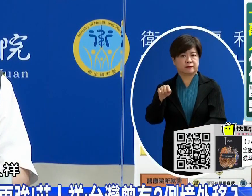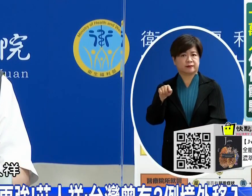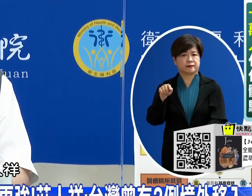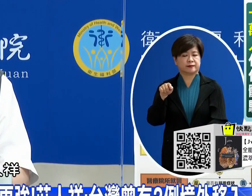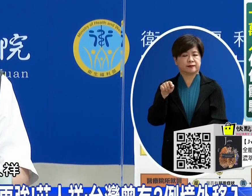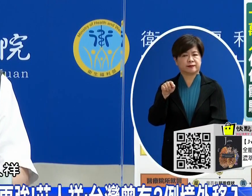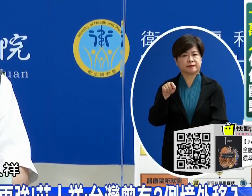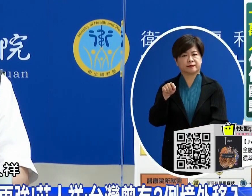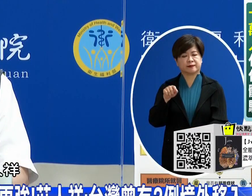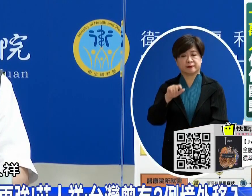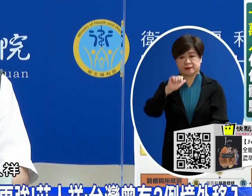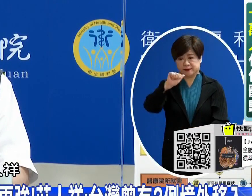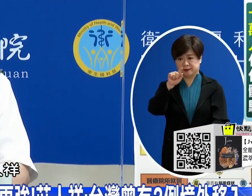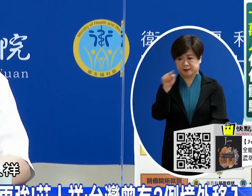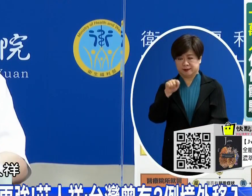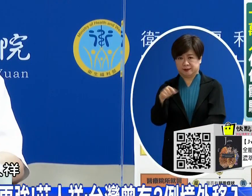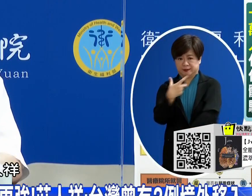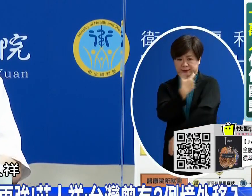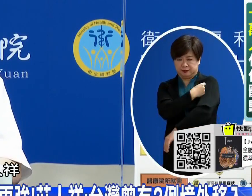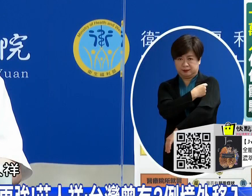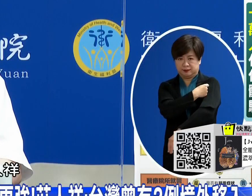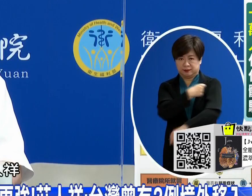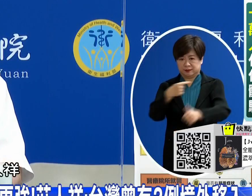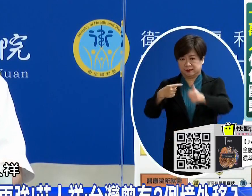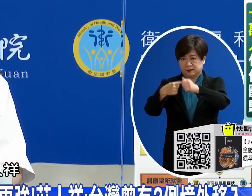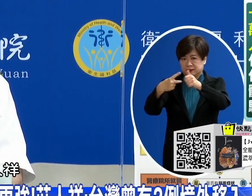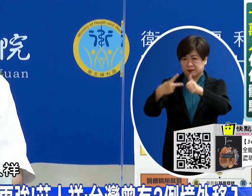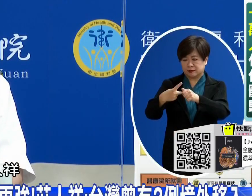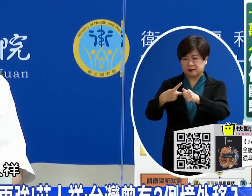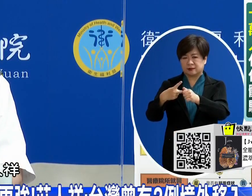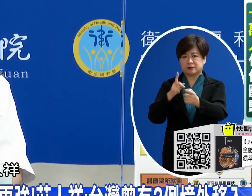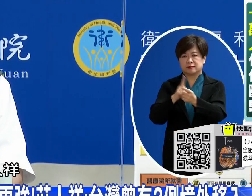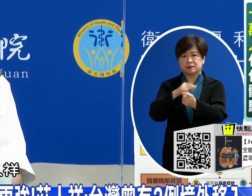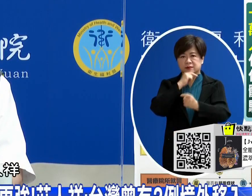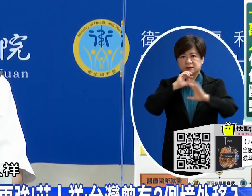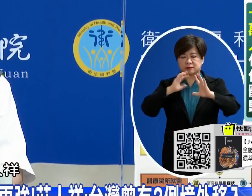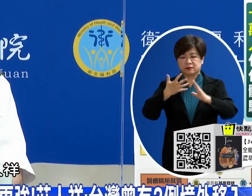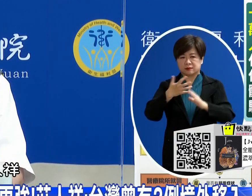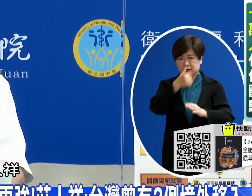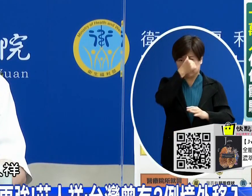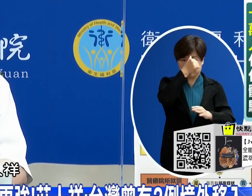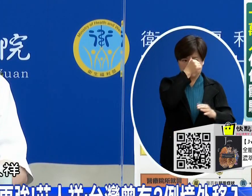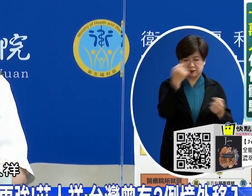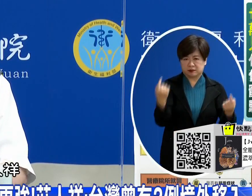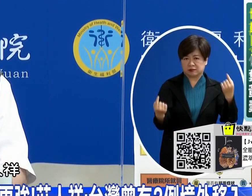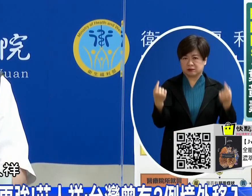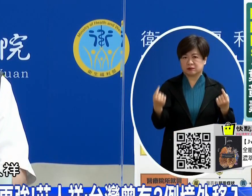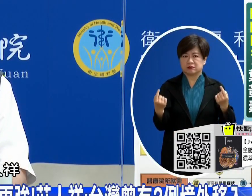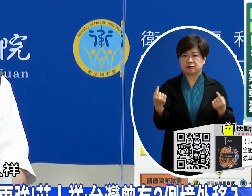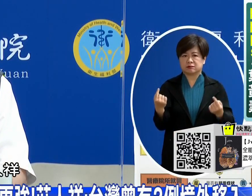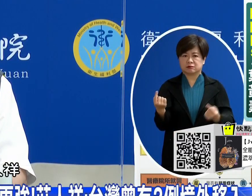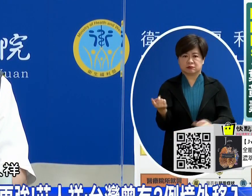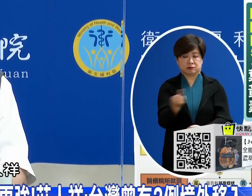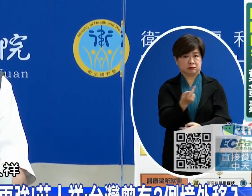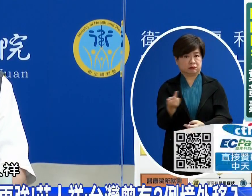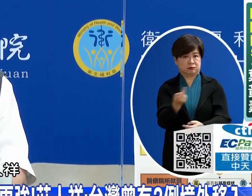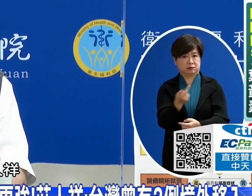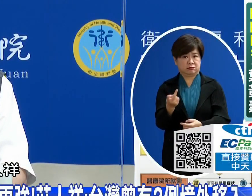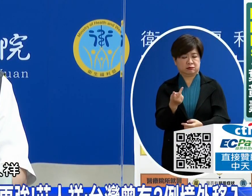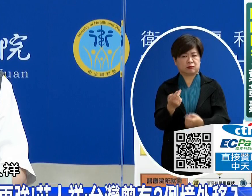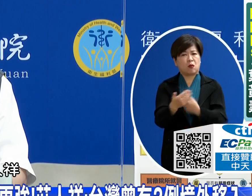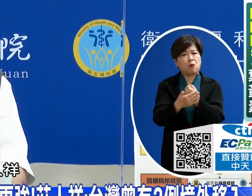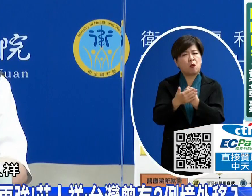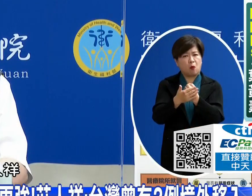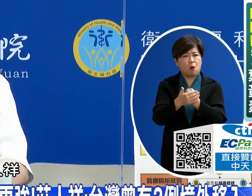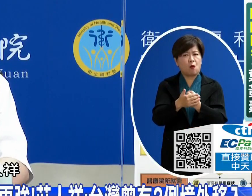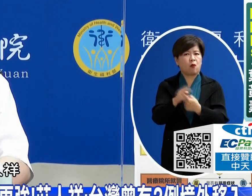A 例这个一剂跟两剂啊，对于英国变异株跟印度变异株，当然都有这个保